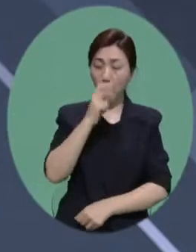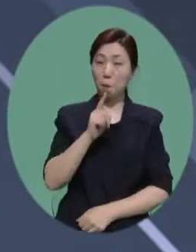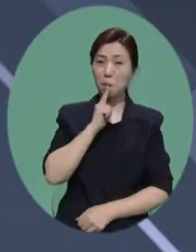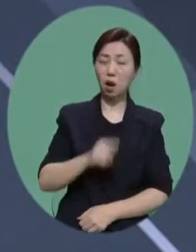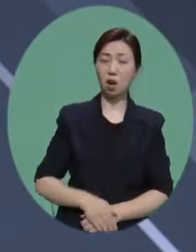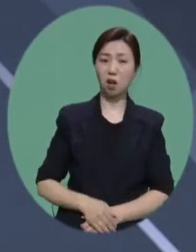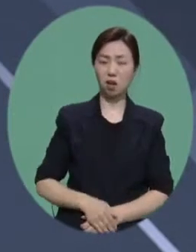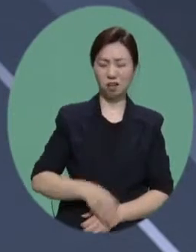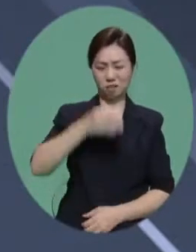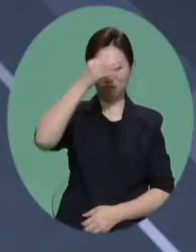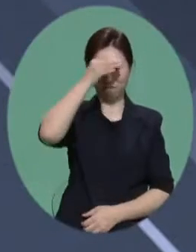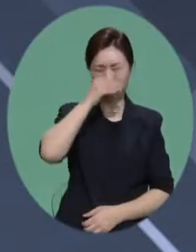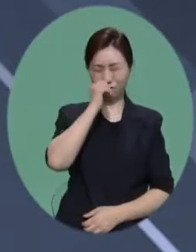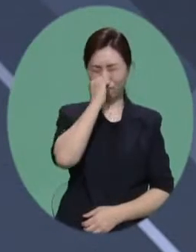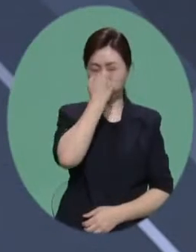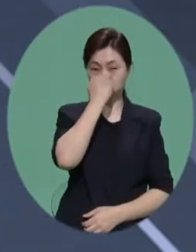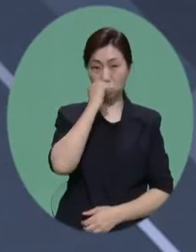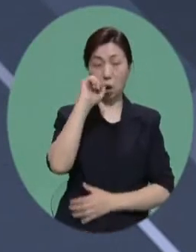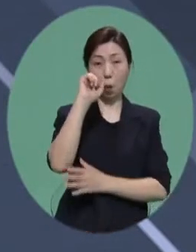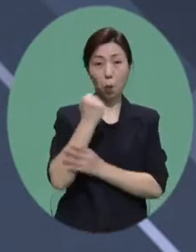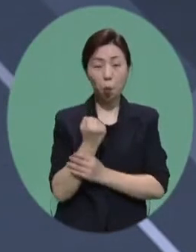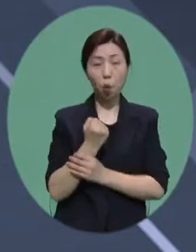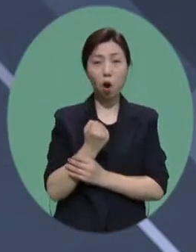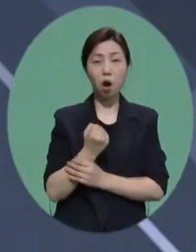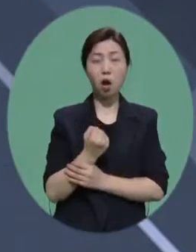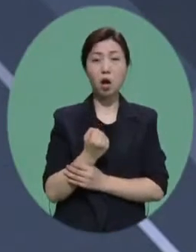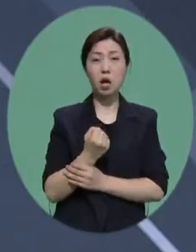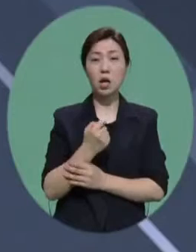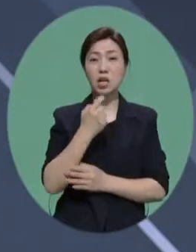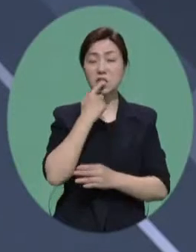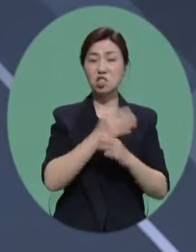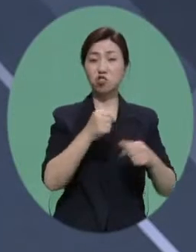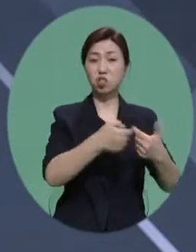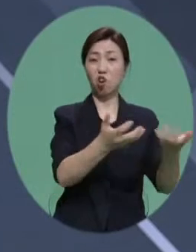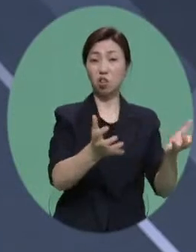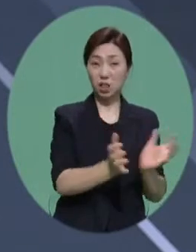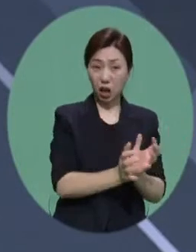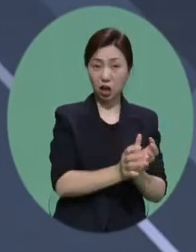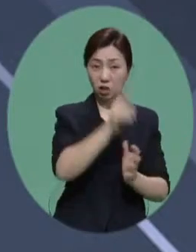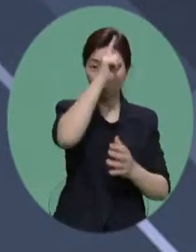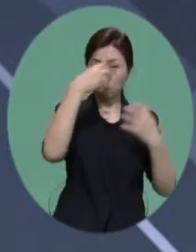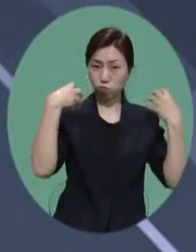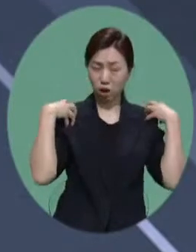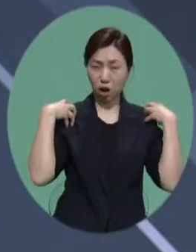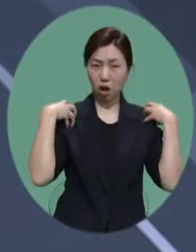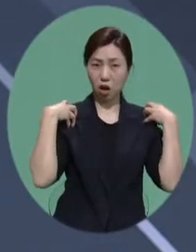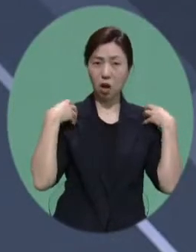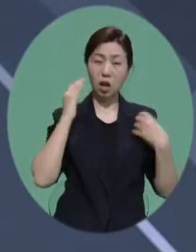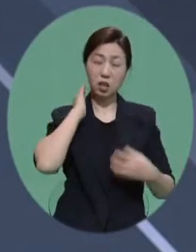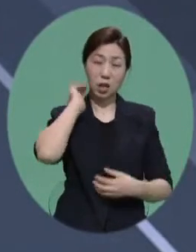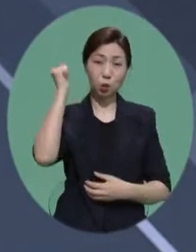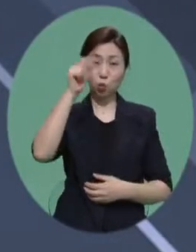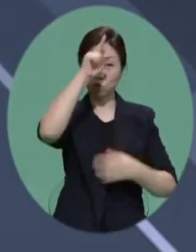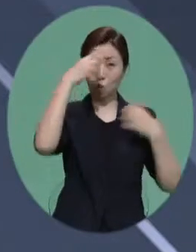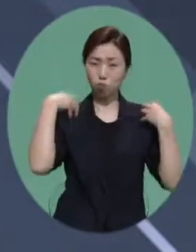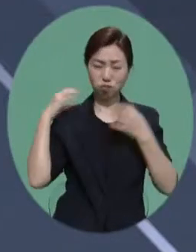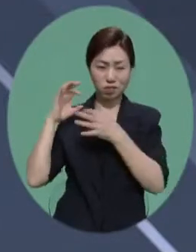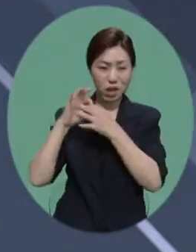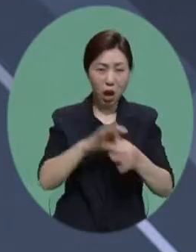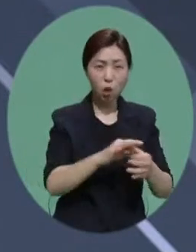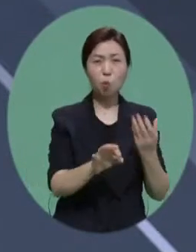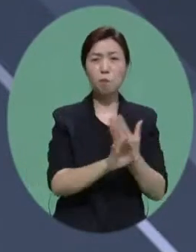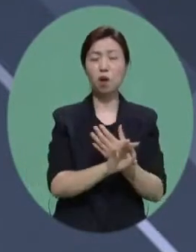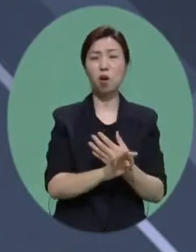고 부패한 이 민주당 정권이 집권 연장을 한다는 것은 재앙입니다